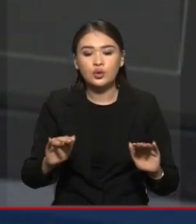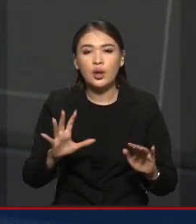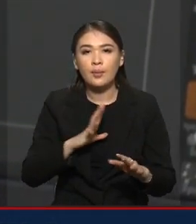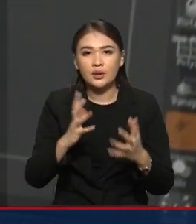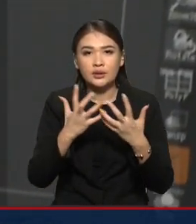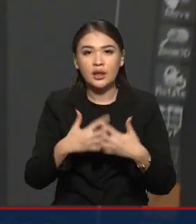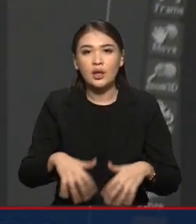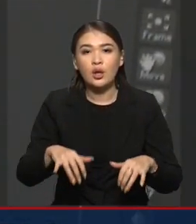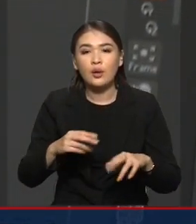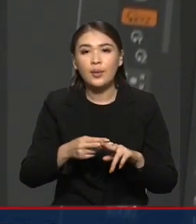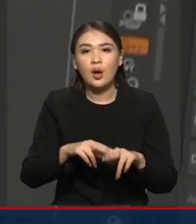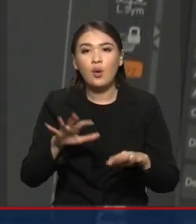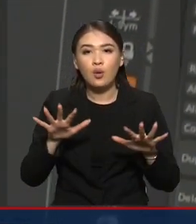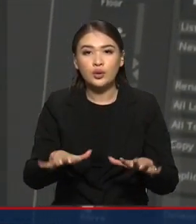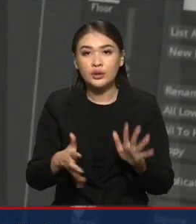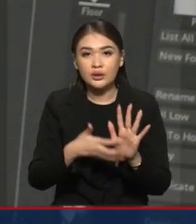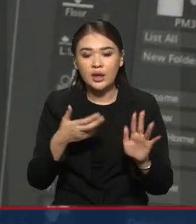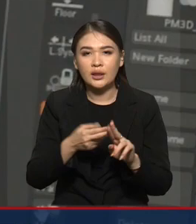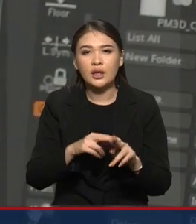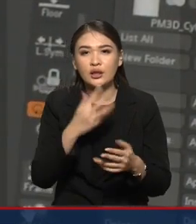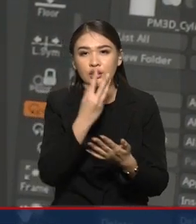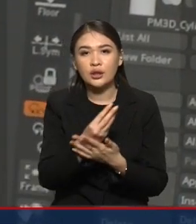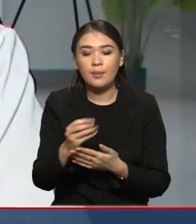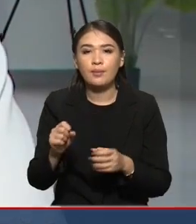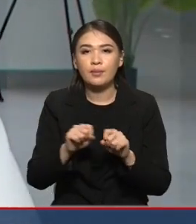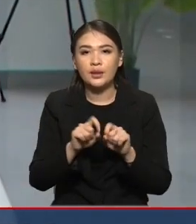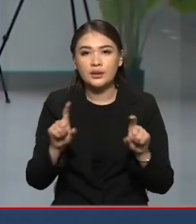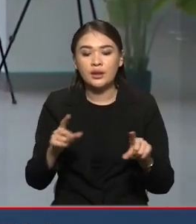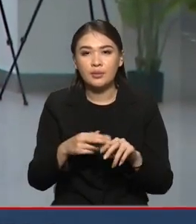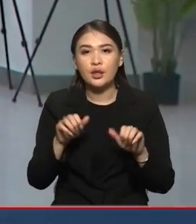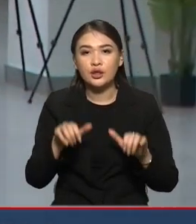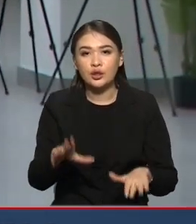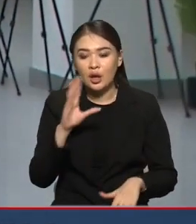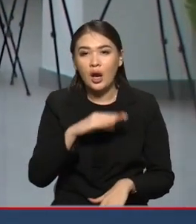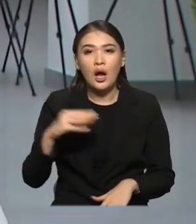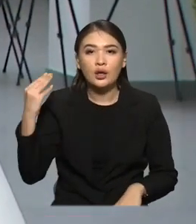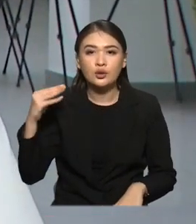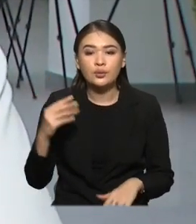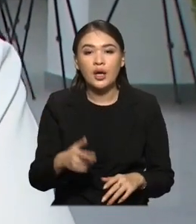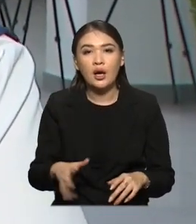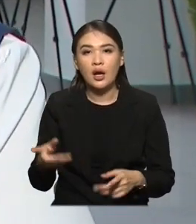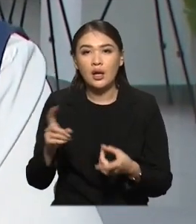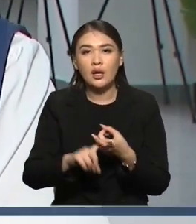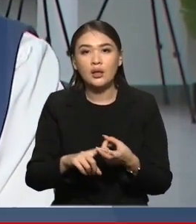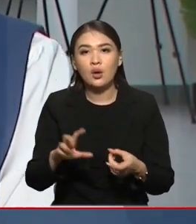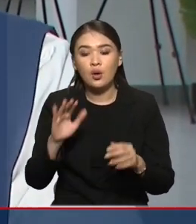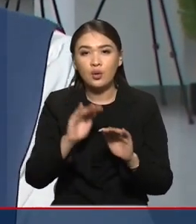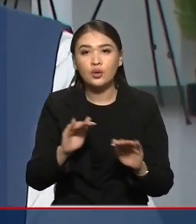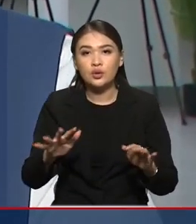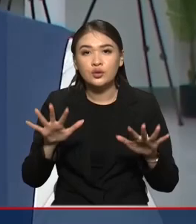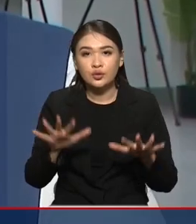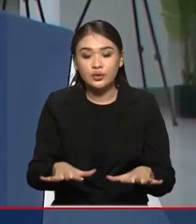Орын тапшылығын әкімдік осындай жеке мектептер арқылы шешіп жатыр. Ақтөбе қаласы бойынша оқушылар орнына тапшылық